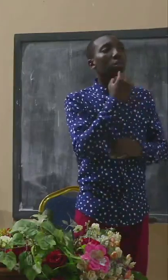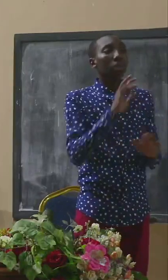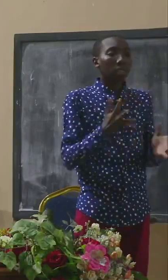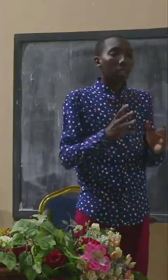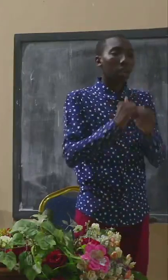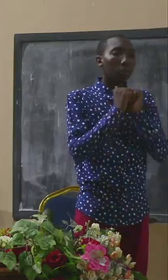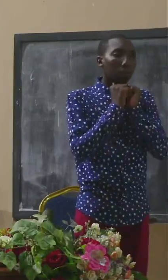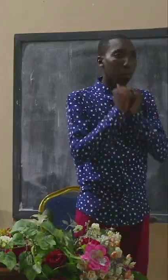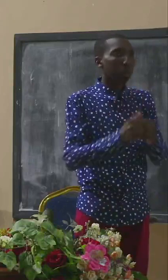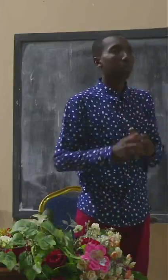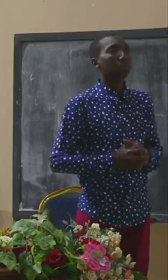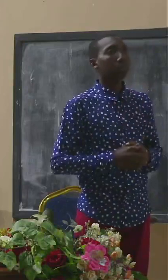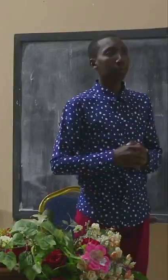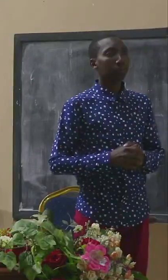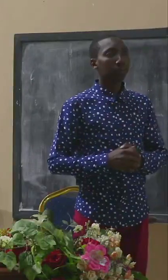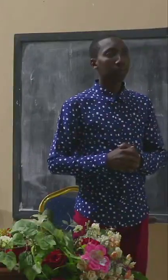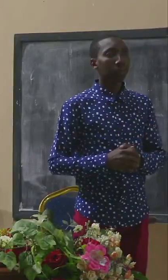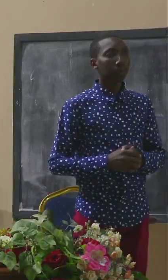crains point.